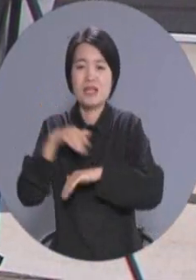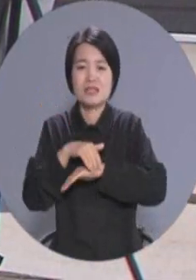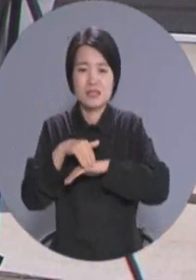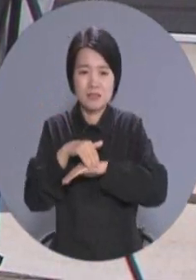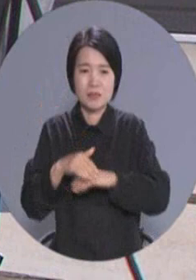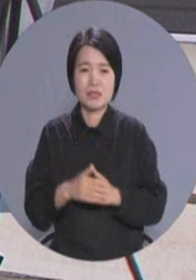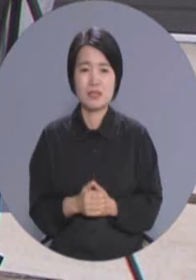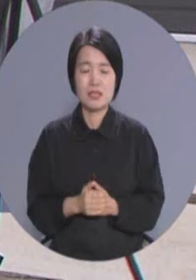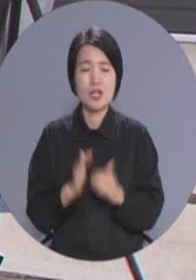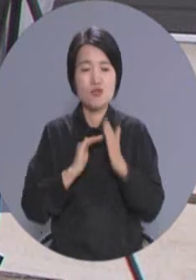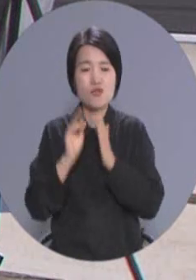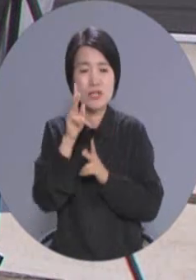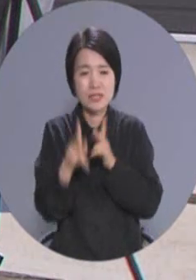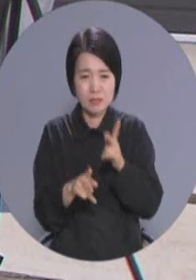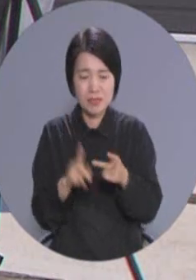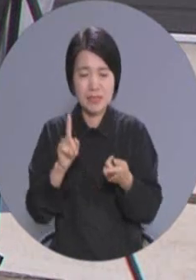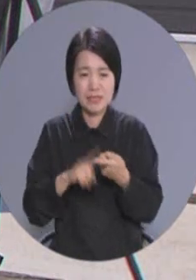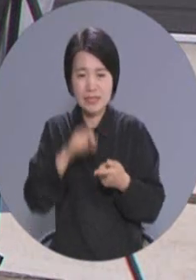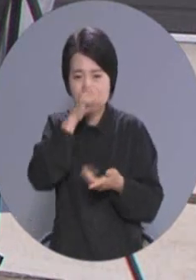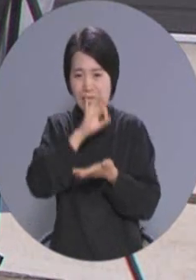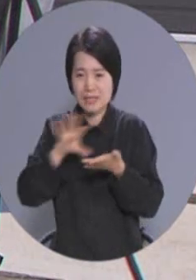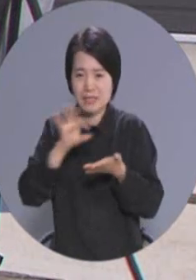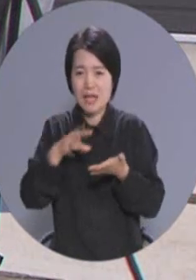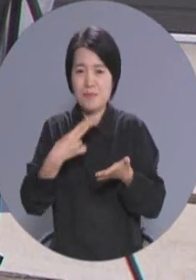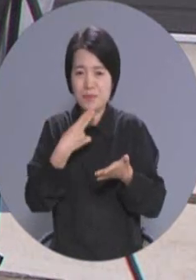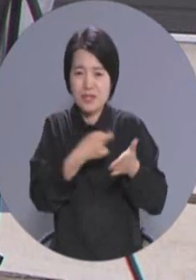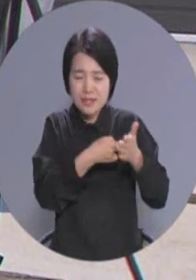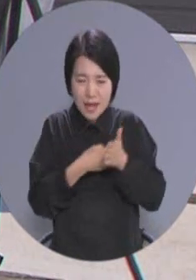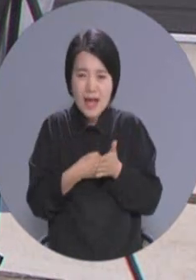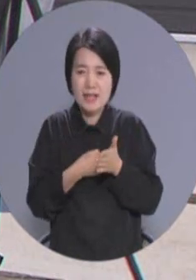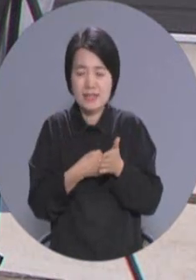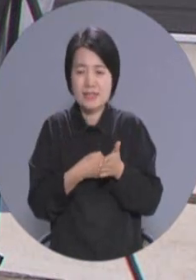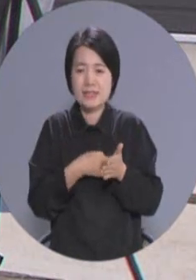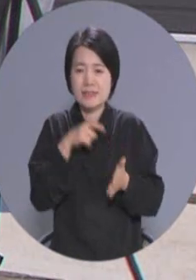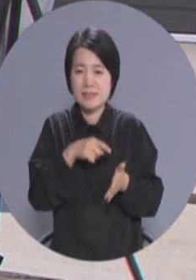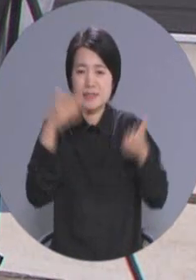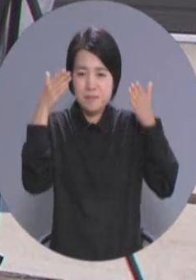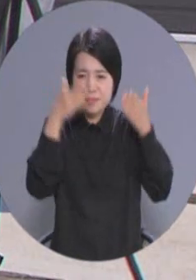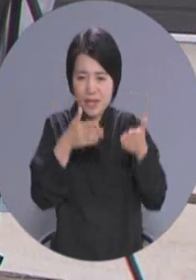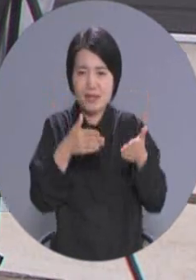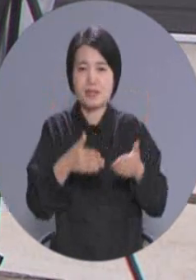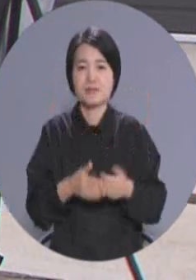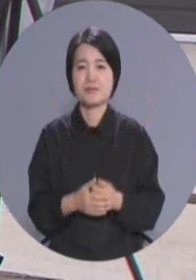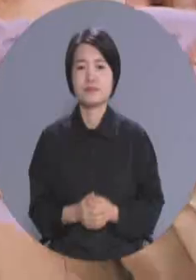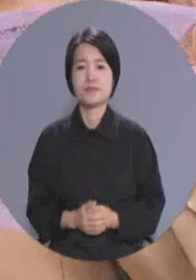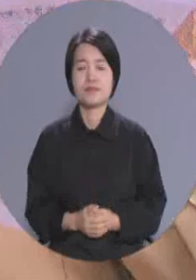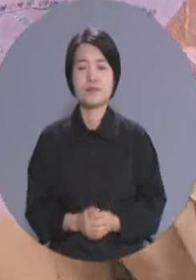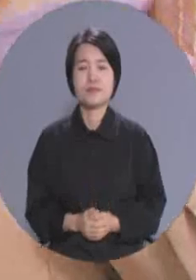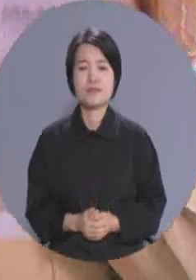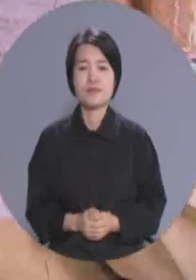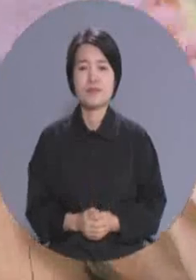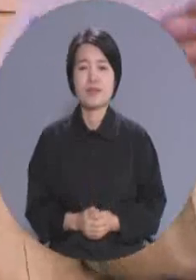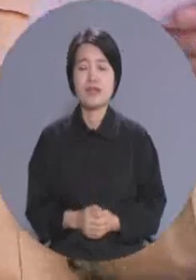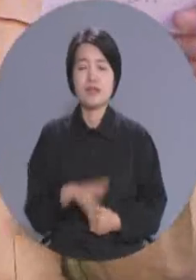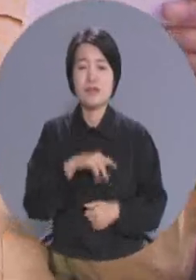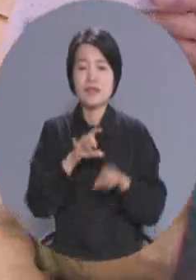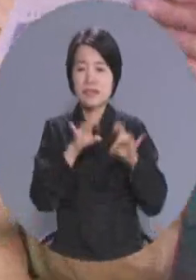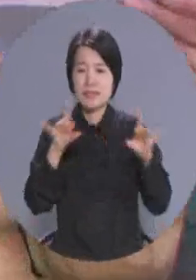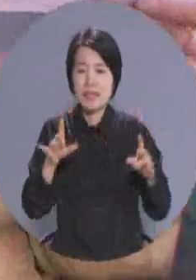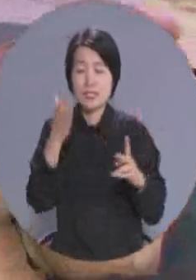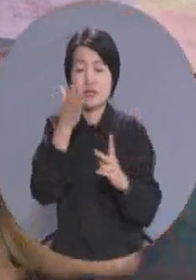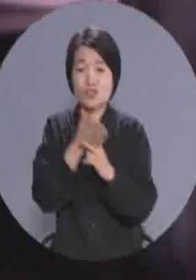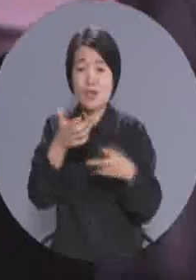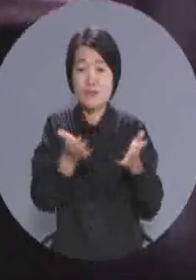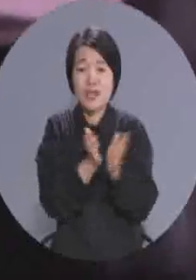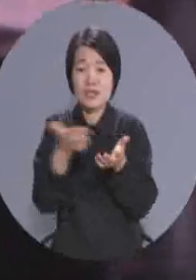계획입니다 향후 사업에 대해서는 예산 낭비가 없도록 하는데음 주안점을 두고 있습니다 군의회 의원들이 두 개 반으로